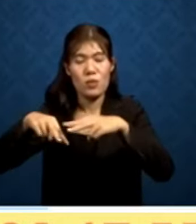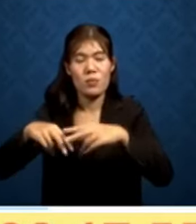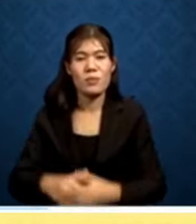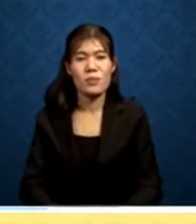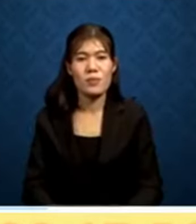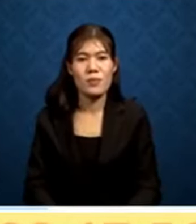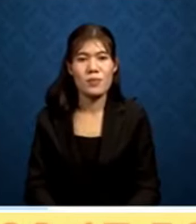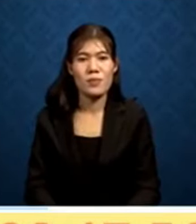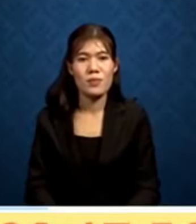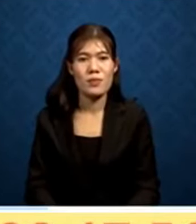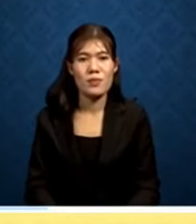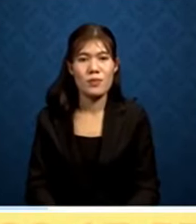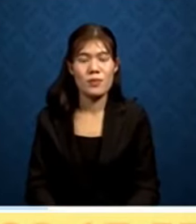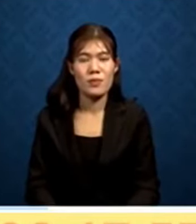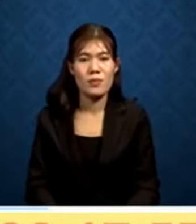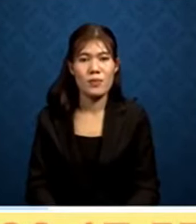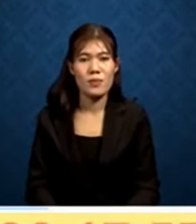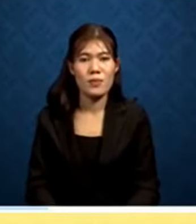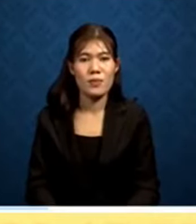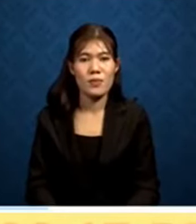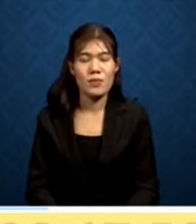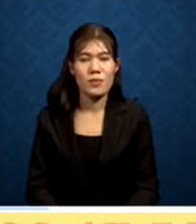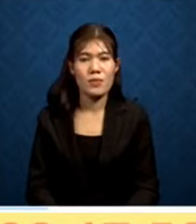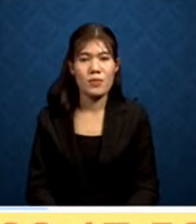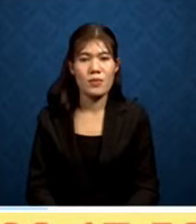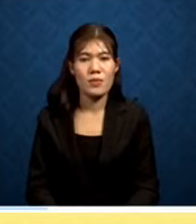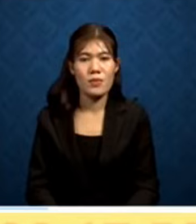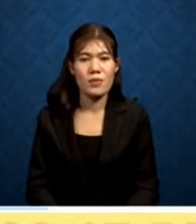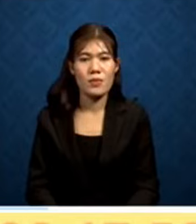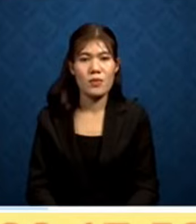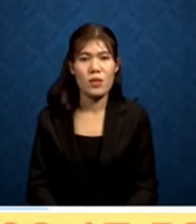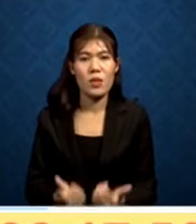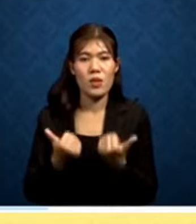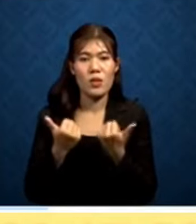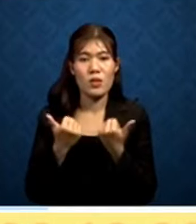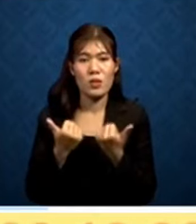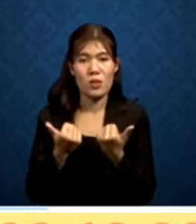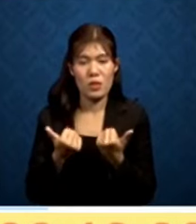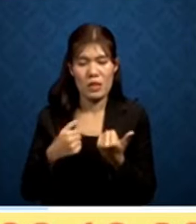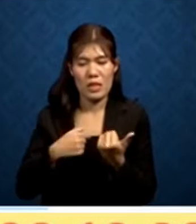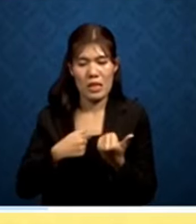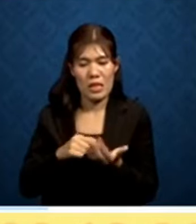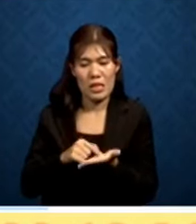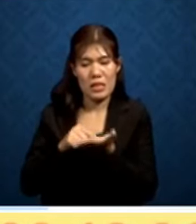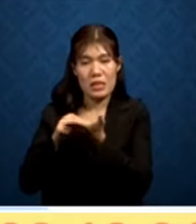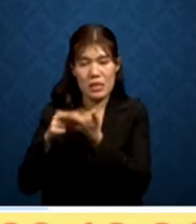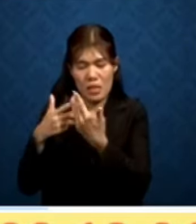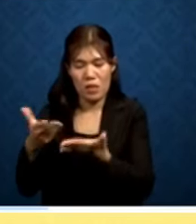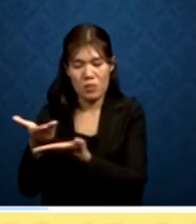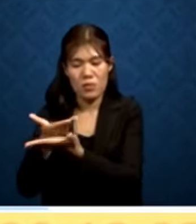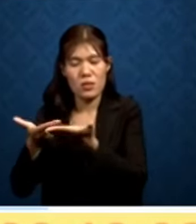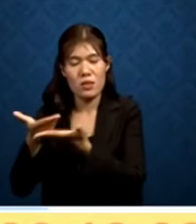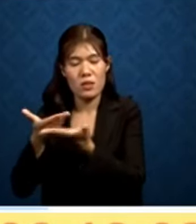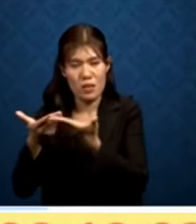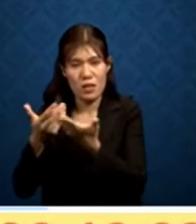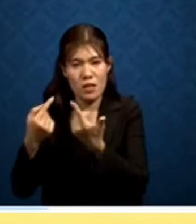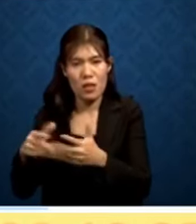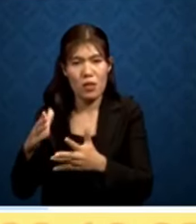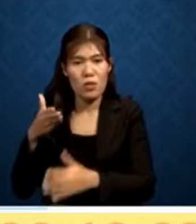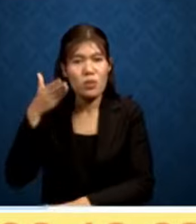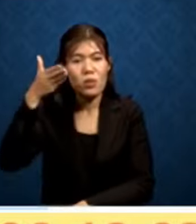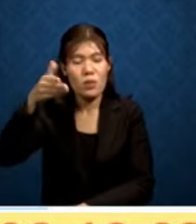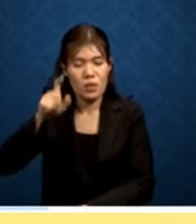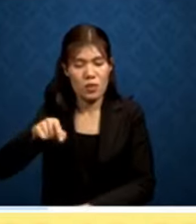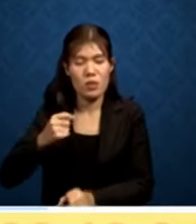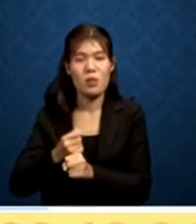ใหความรู้กัพนประชาชนก็เป็ส่ที่ทฉัไดนเรีไปแล้ได้หารือกันกัหนอยงานต่ๆที่ต่ไปจะตองเปนการทำงาน